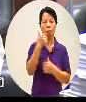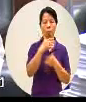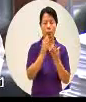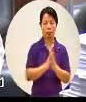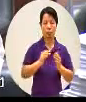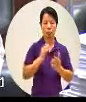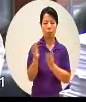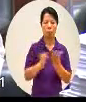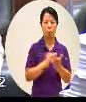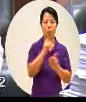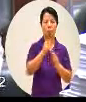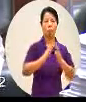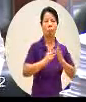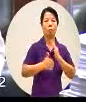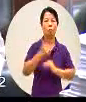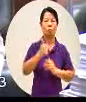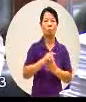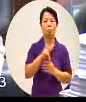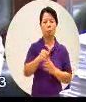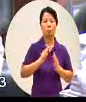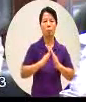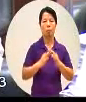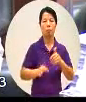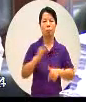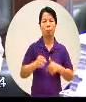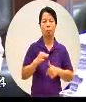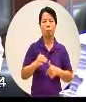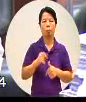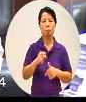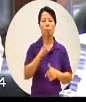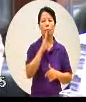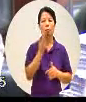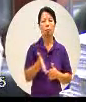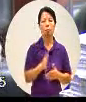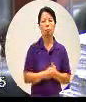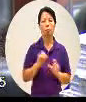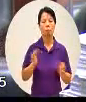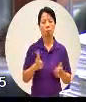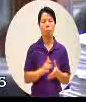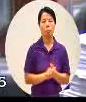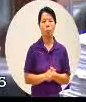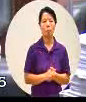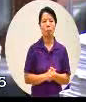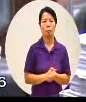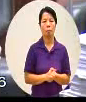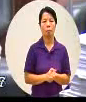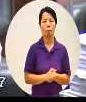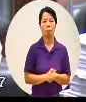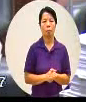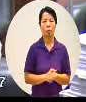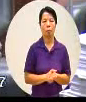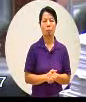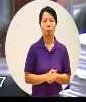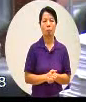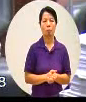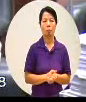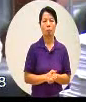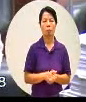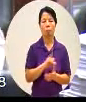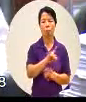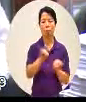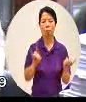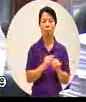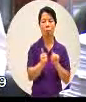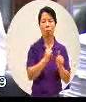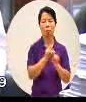啦，安尼是毋是？迄就是市价的依据，是不是？不是嘛？所以呢，就是搁咧骗咱的善良